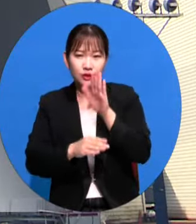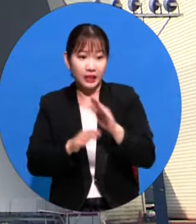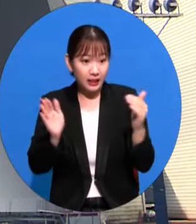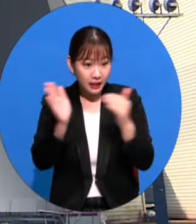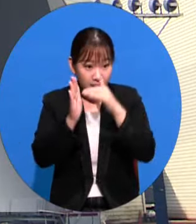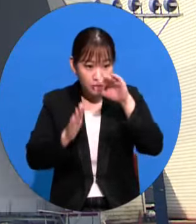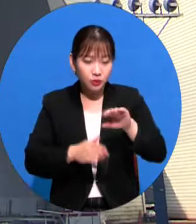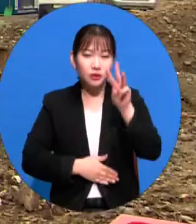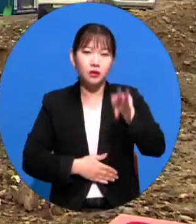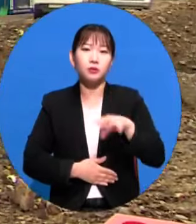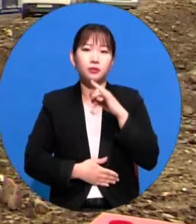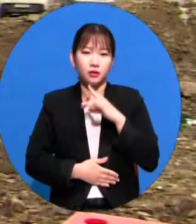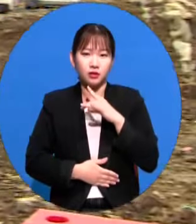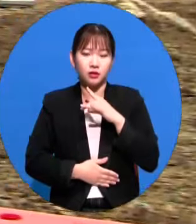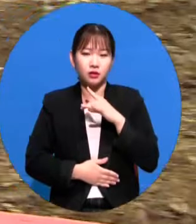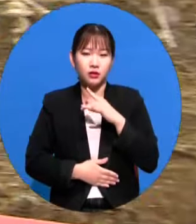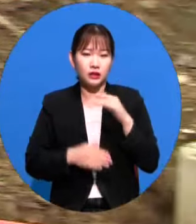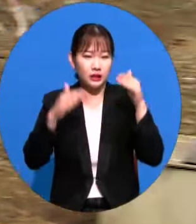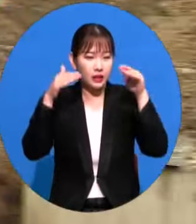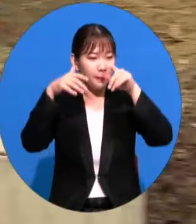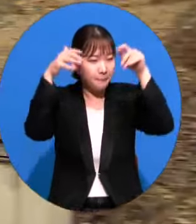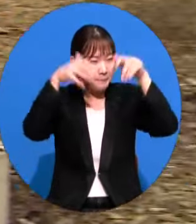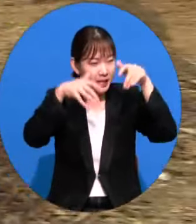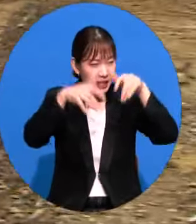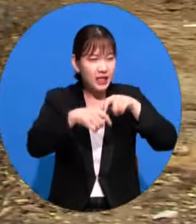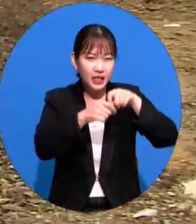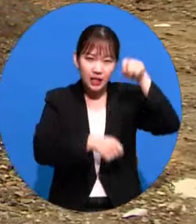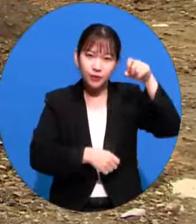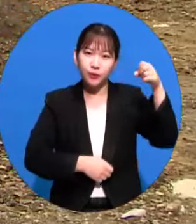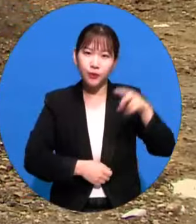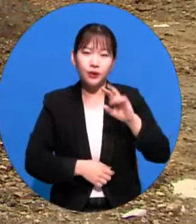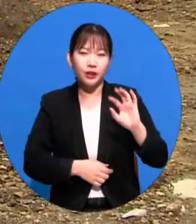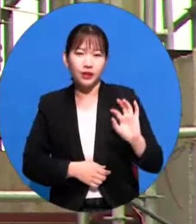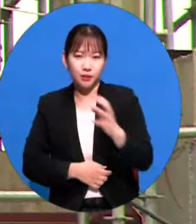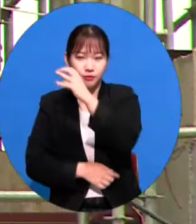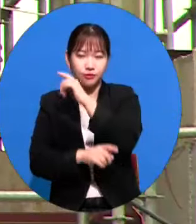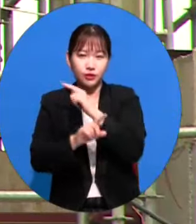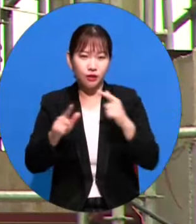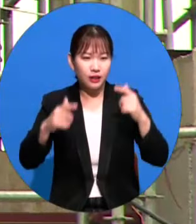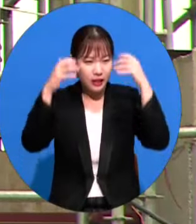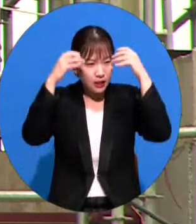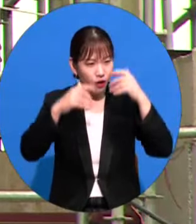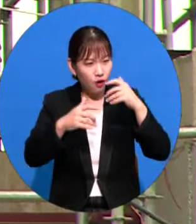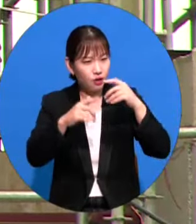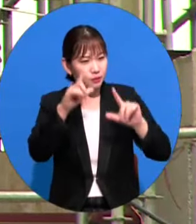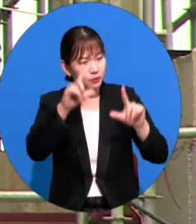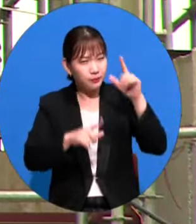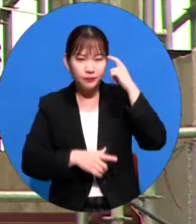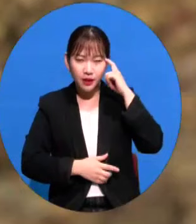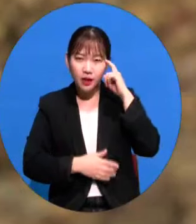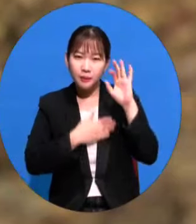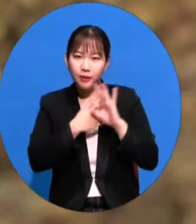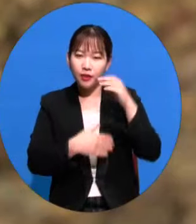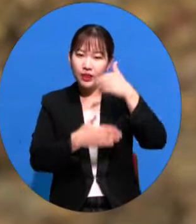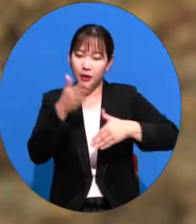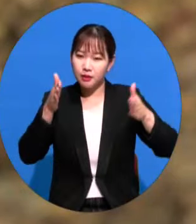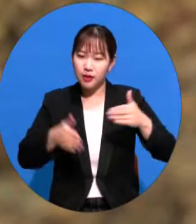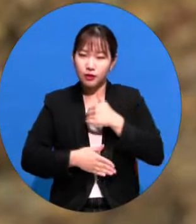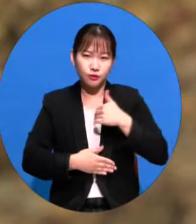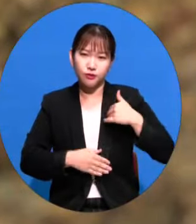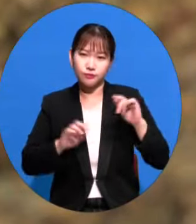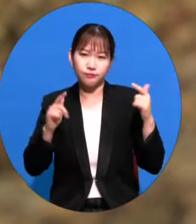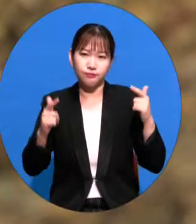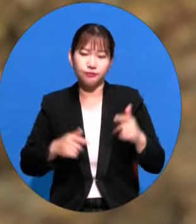3곳 뿐입니다. 집중 호우를 동반한 장마 그리고 태풍 등의 여름 기상 여건을 감안하면 남은 기간이